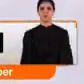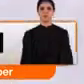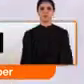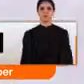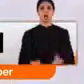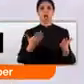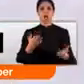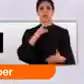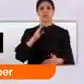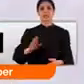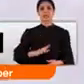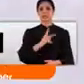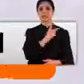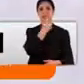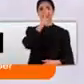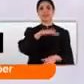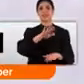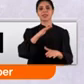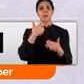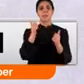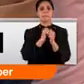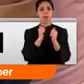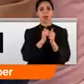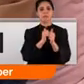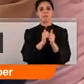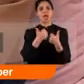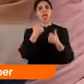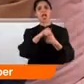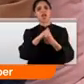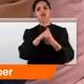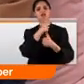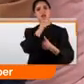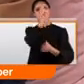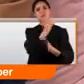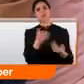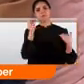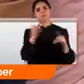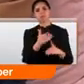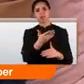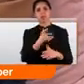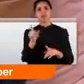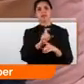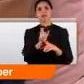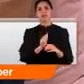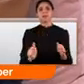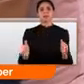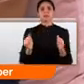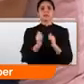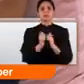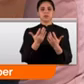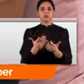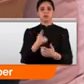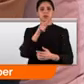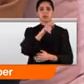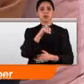Ama kızı Derya Akar yalnız değildi. Gelirken yanında birlikte yaşadığı adamı da getirmişti. Tansiyon bir anda yükseldi. Sen